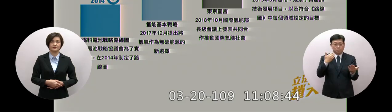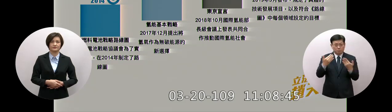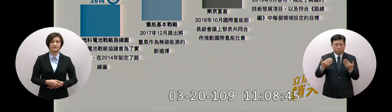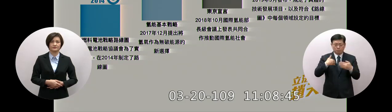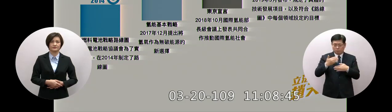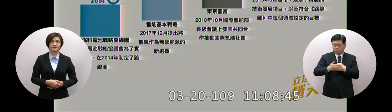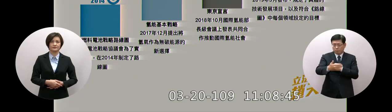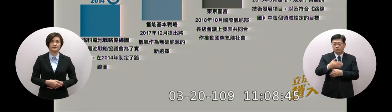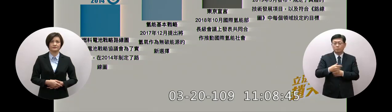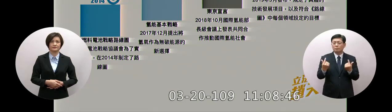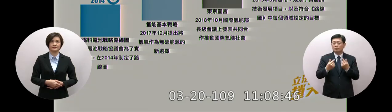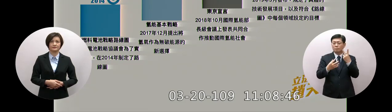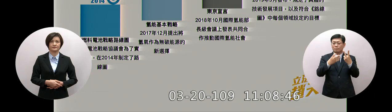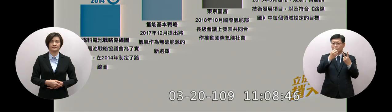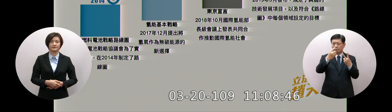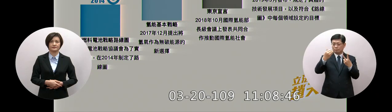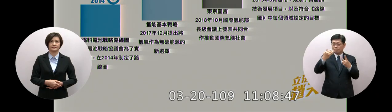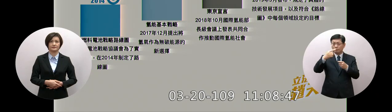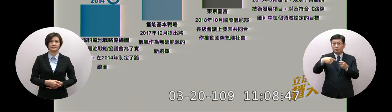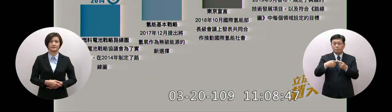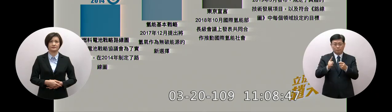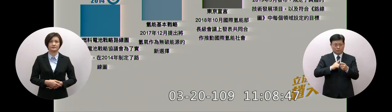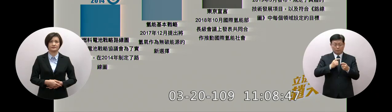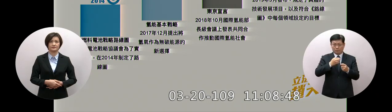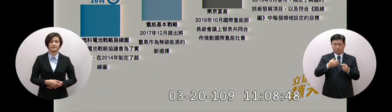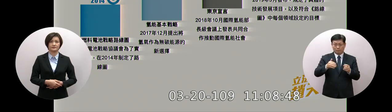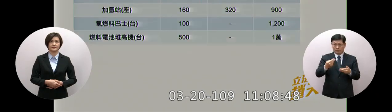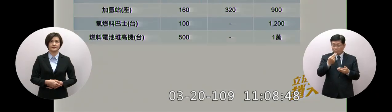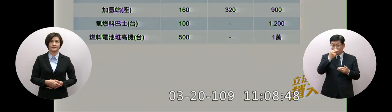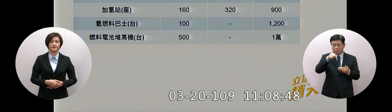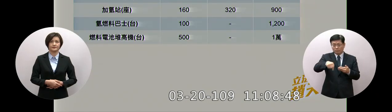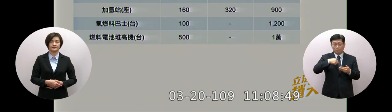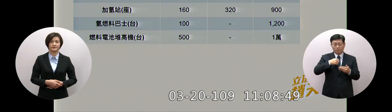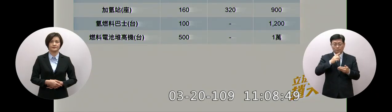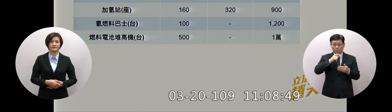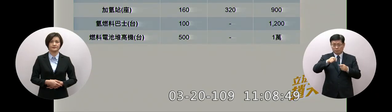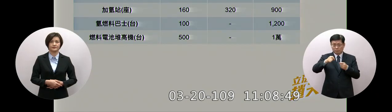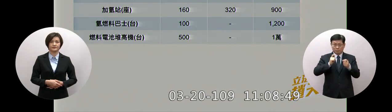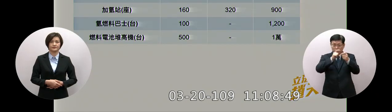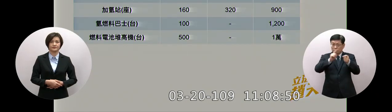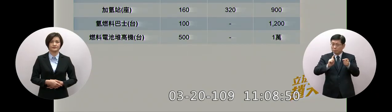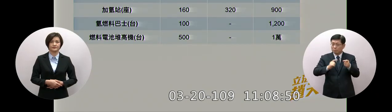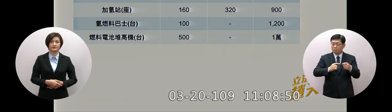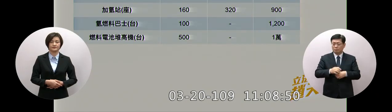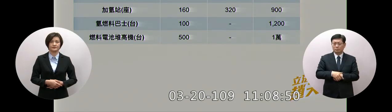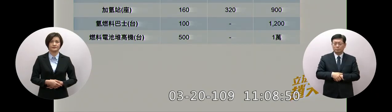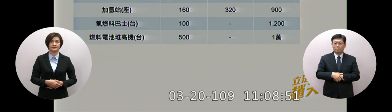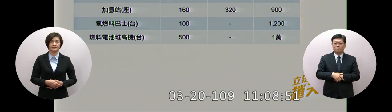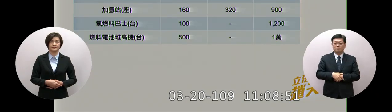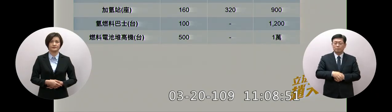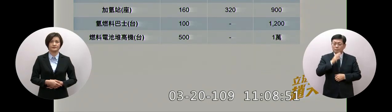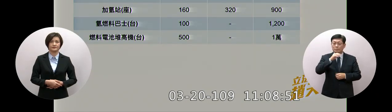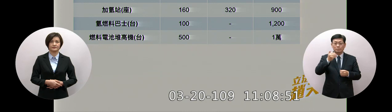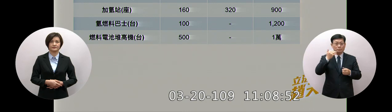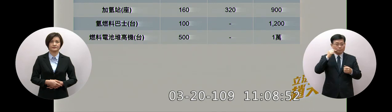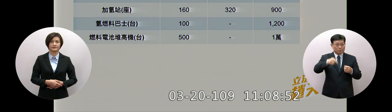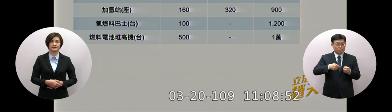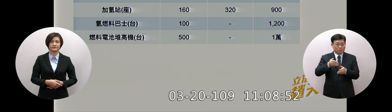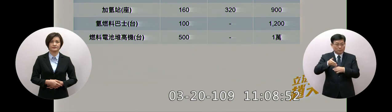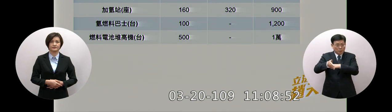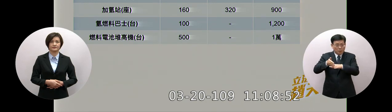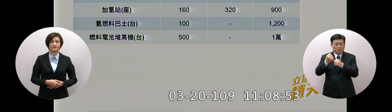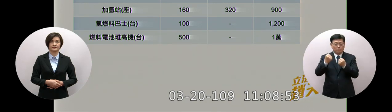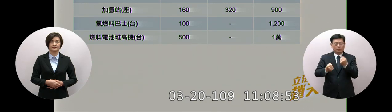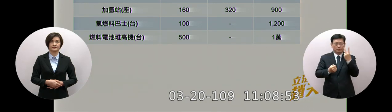的。一个方向，像2019年他们的这个氢气燃料电池战略的路线图，它的政策目标，氢燃料的车辆，